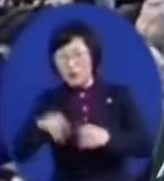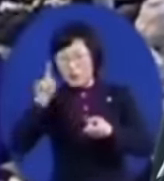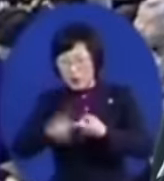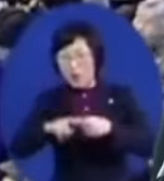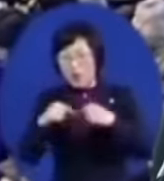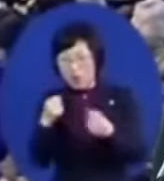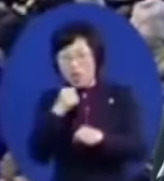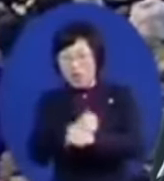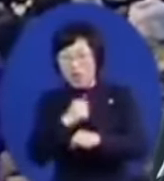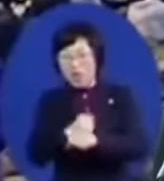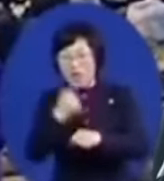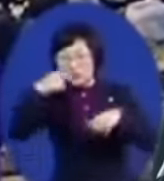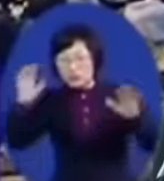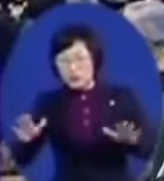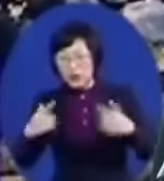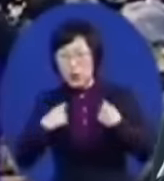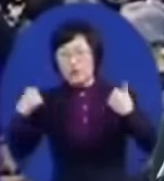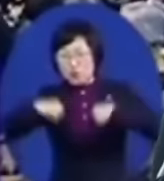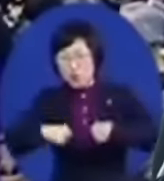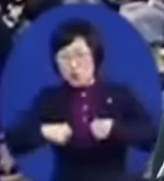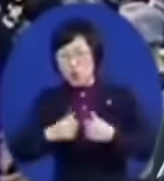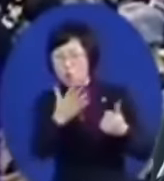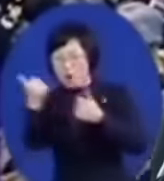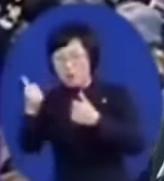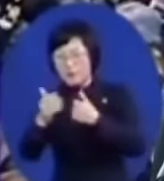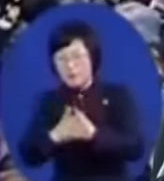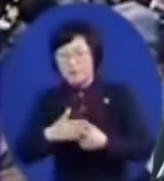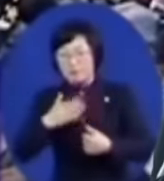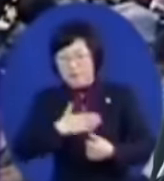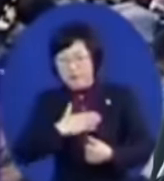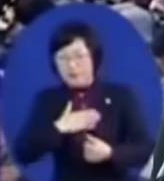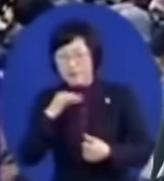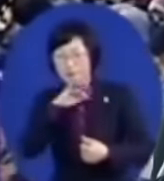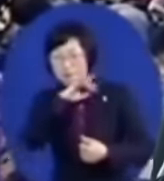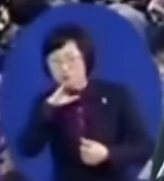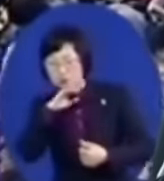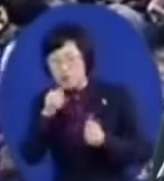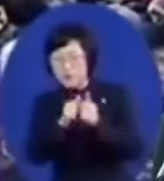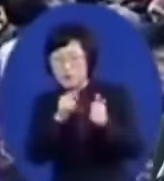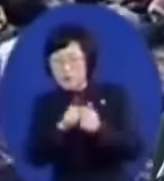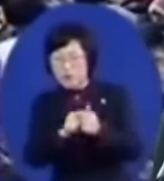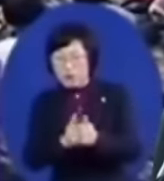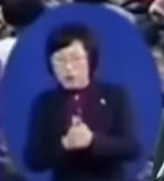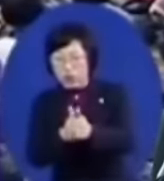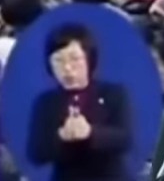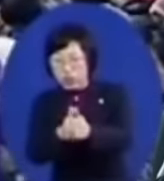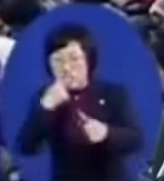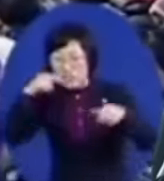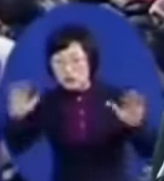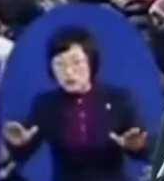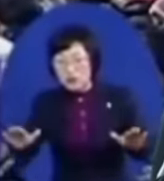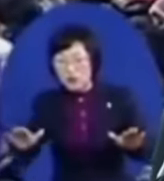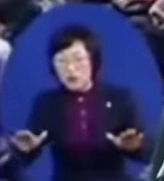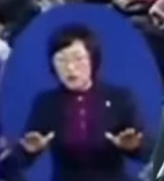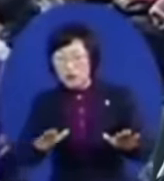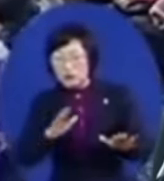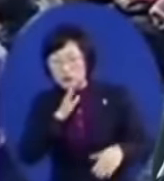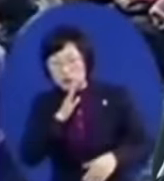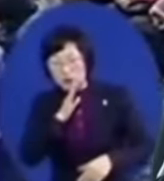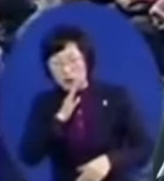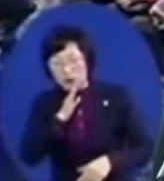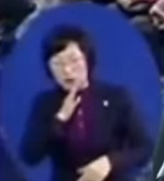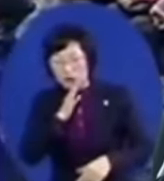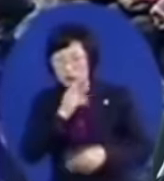천사가 또 이르되 겉옷을 입고 따라오라 한데 베드로가 나와서 따라갈 새 천사가 하는 것이 생신인 줄 알지